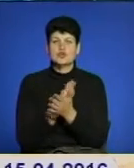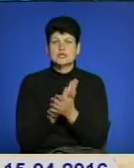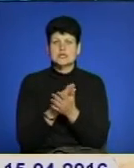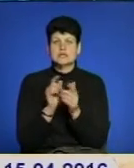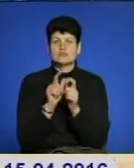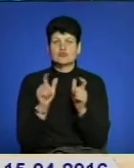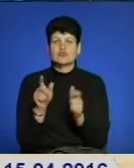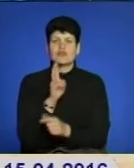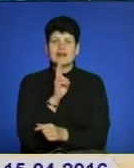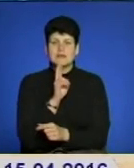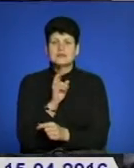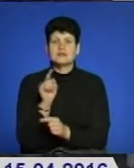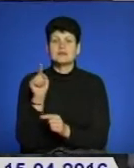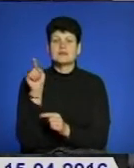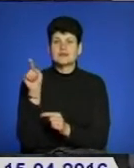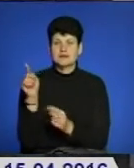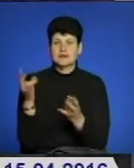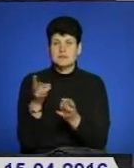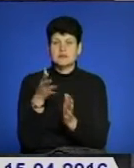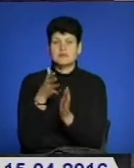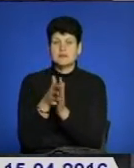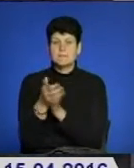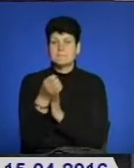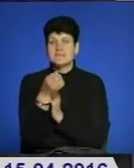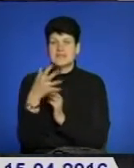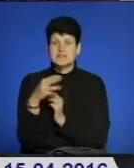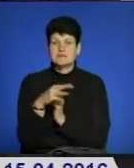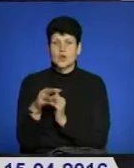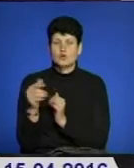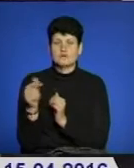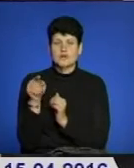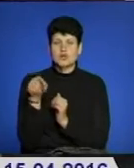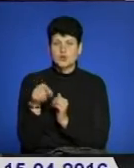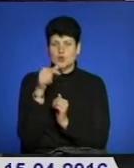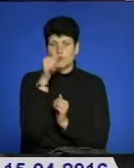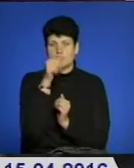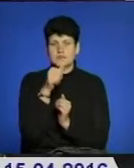Кременці, але тільки на них потрібно 15 мільйонів гривень. Цього місяця